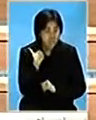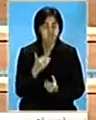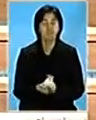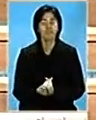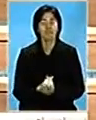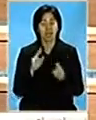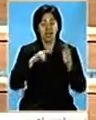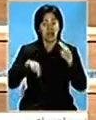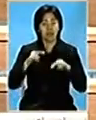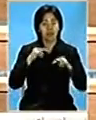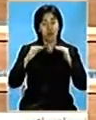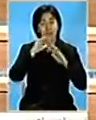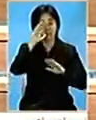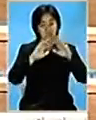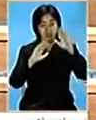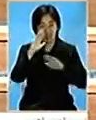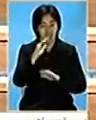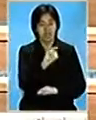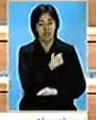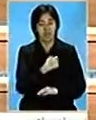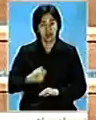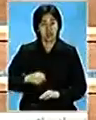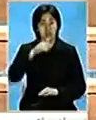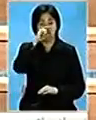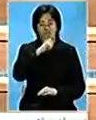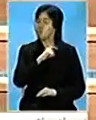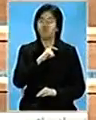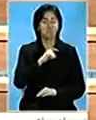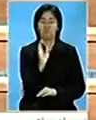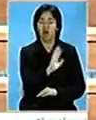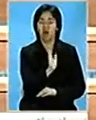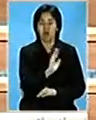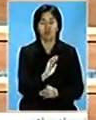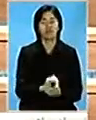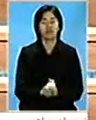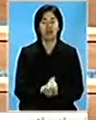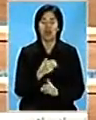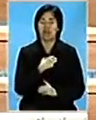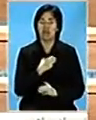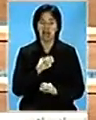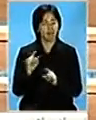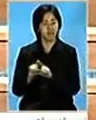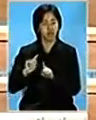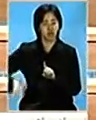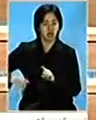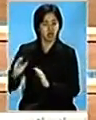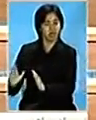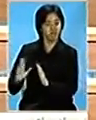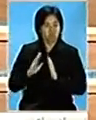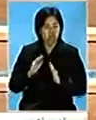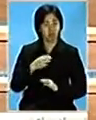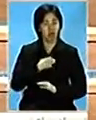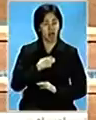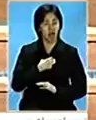ปกครองแบบระบบกษัตริย์แบบของไทยจะไม่เอาแต่จะเอาแบบเขมรเ